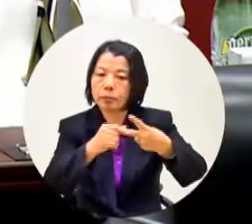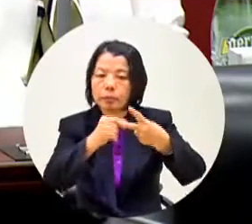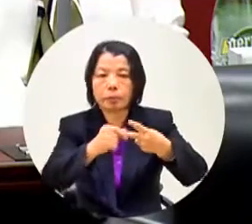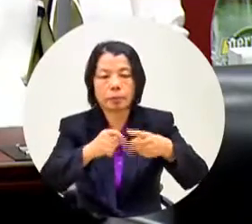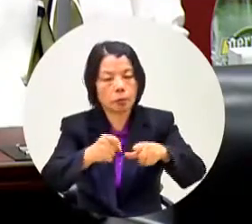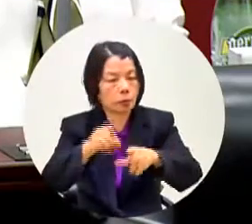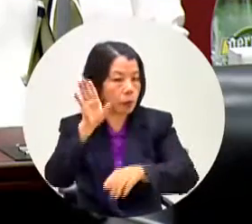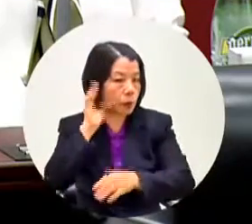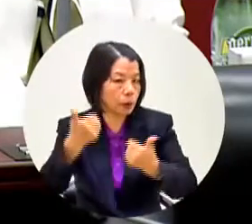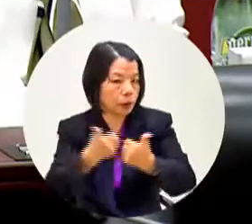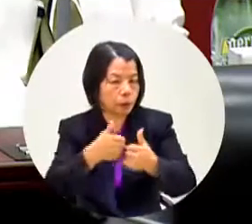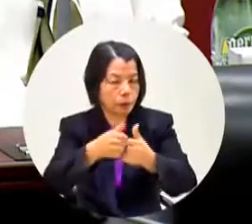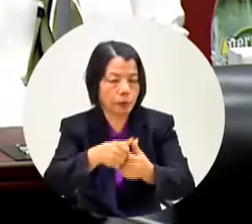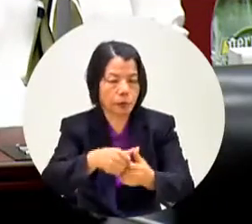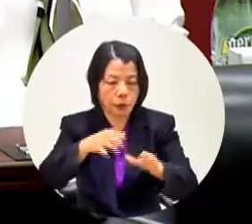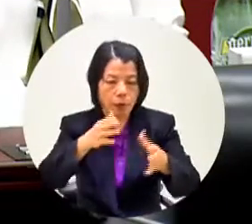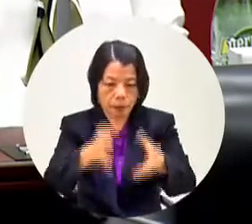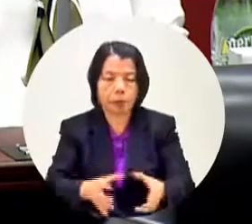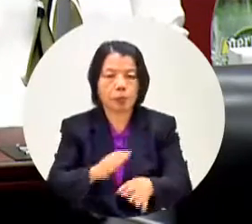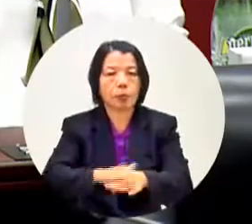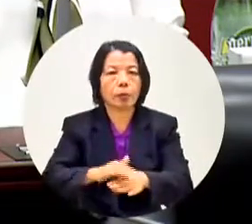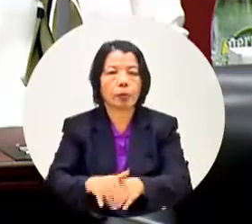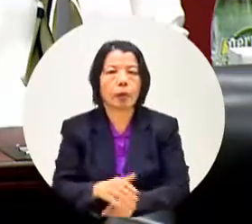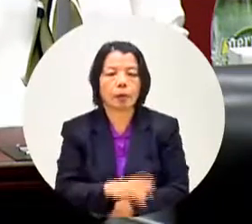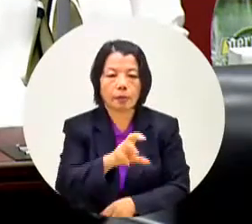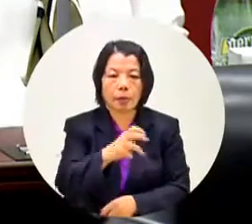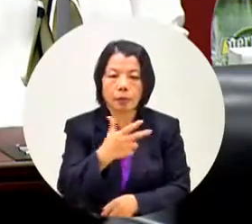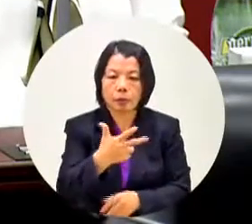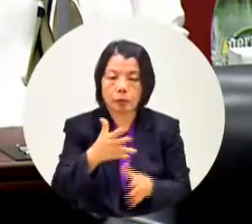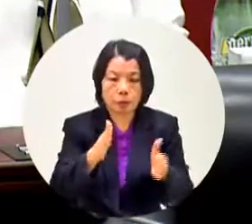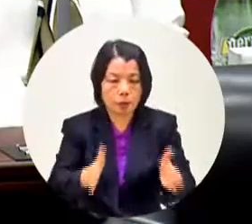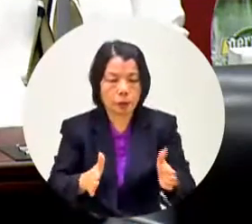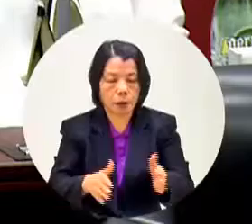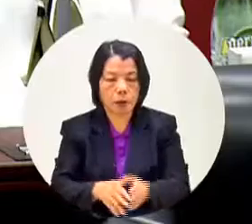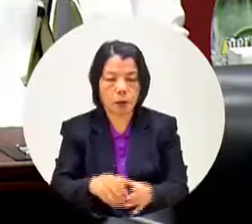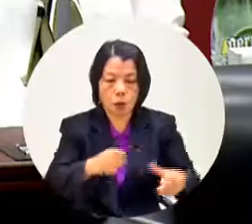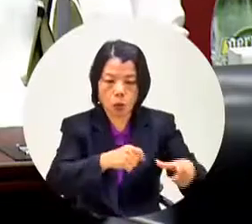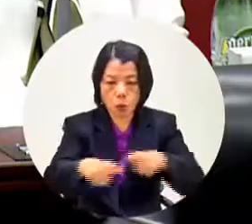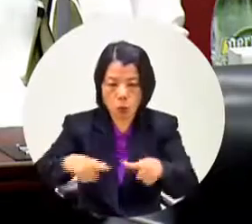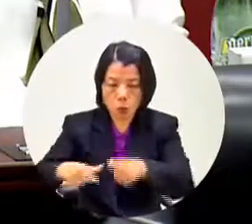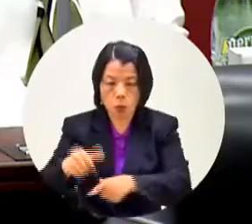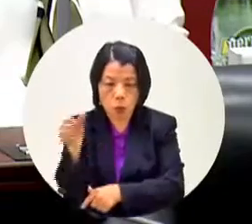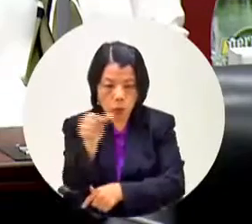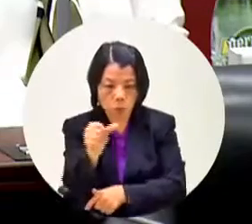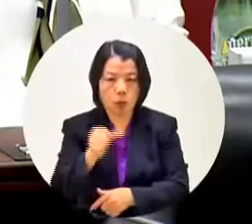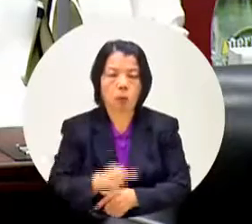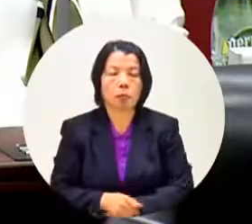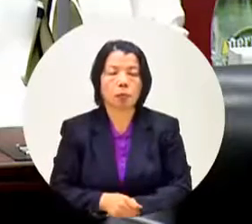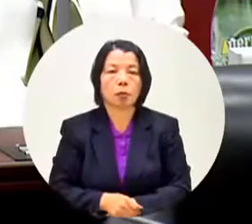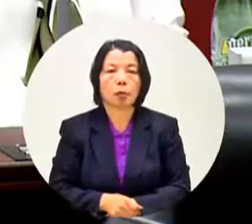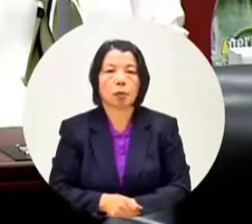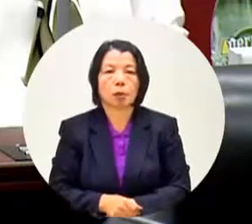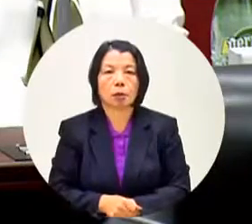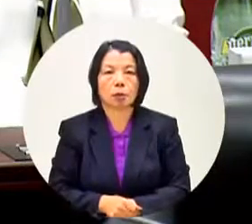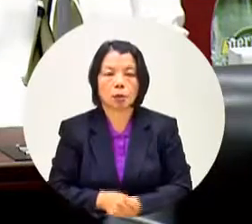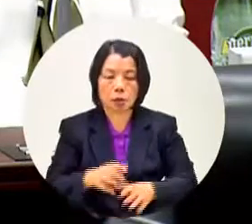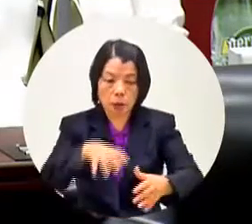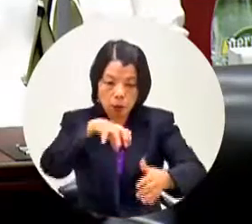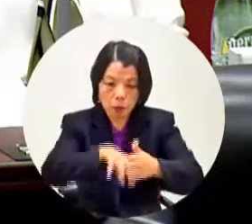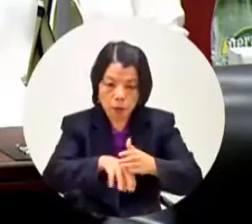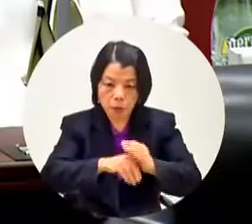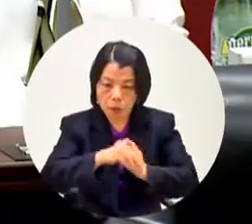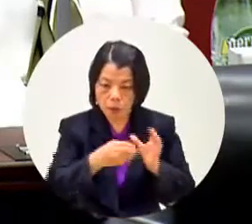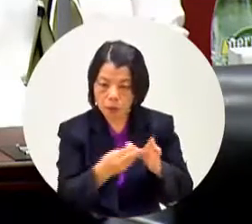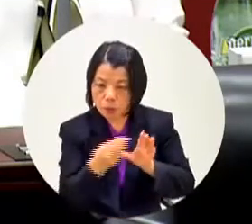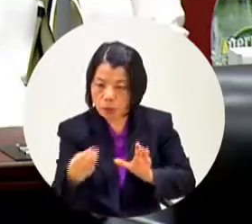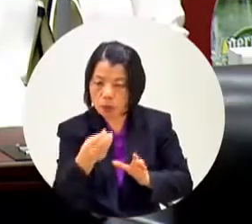将公园用地退缩一个道路。好，然后发现说，哎啊，我们这边要盖公园，那公园既然要盖了，我们是不是可以朝向我们